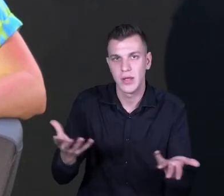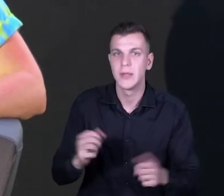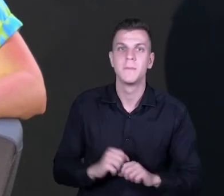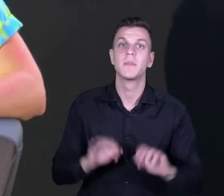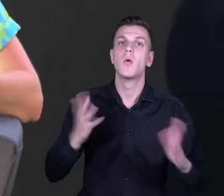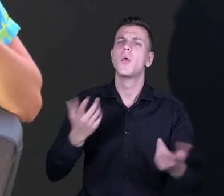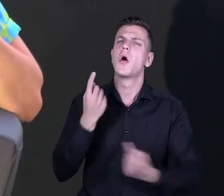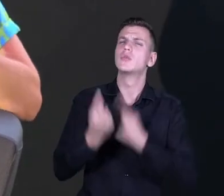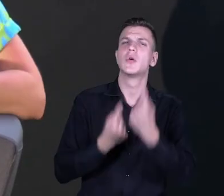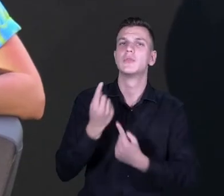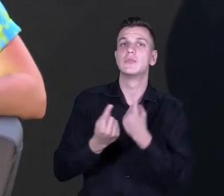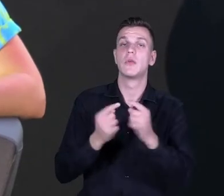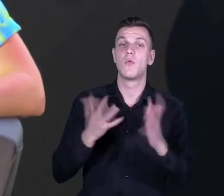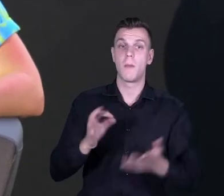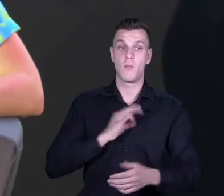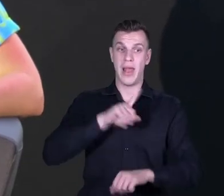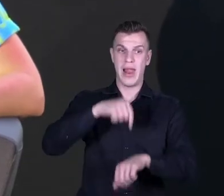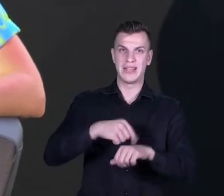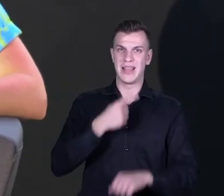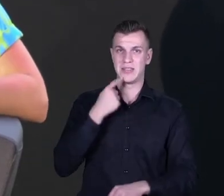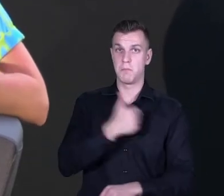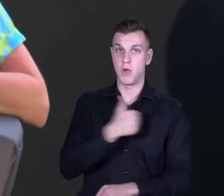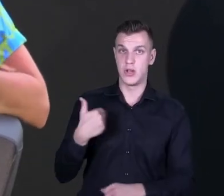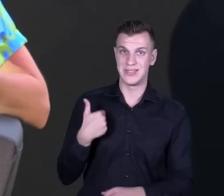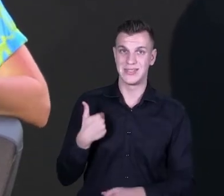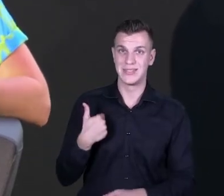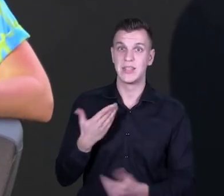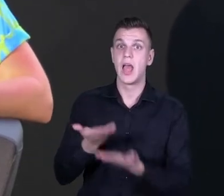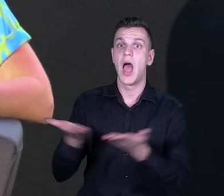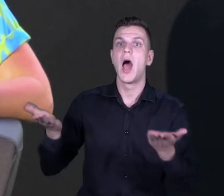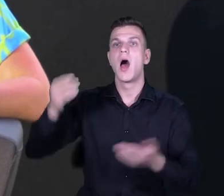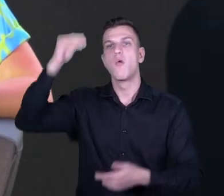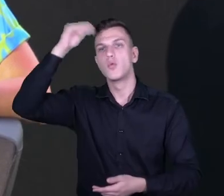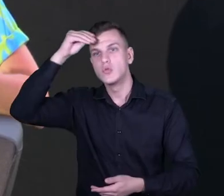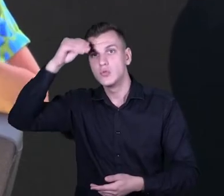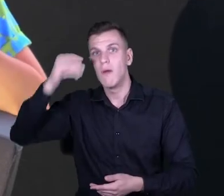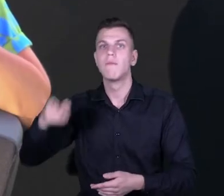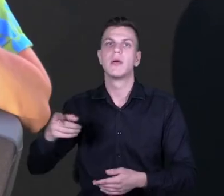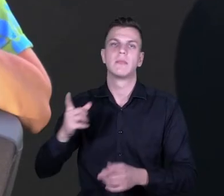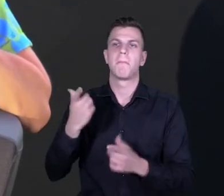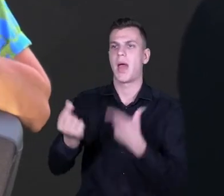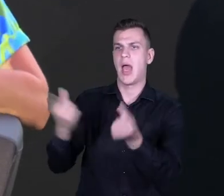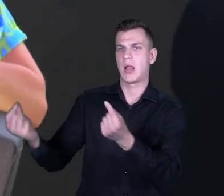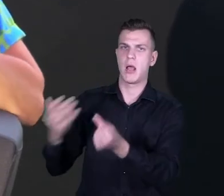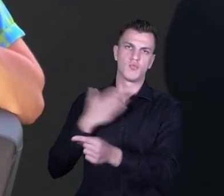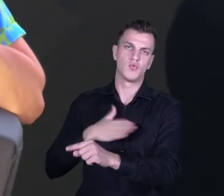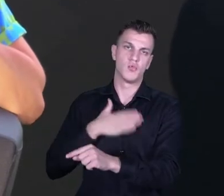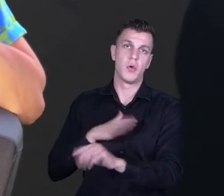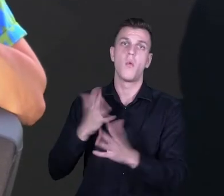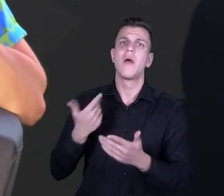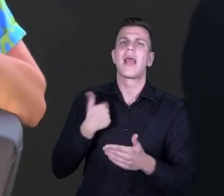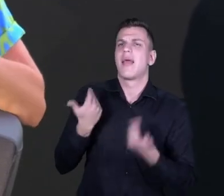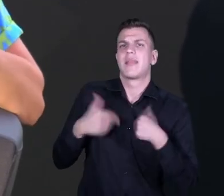to był dzień, w którym na moich lekcjach języka polskiego uczniowie mogli dobrać się swobodnie w pary. By to nie było takie już narzucane